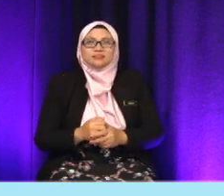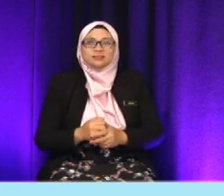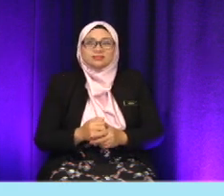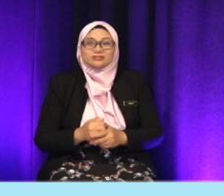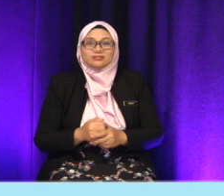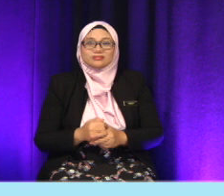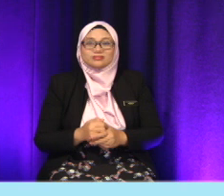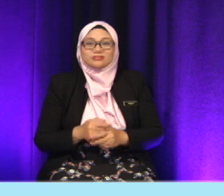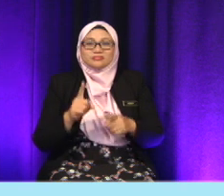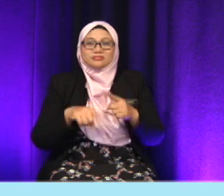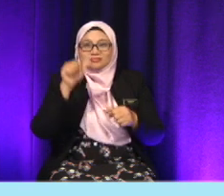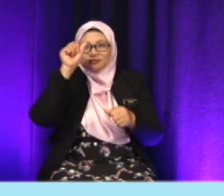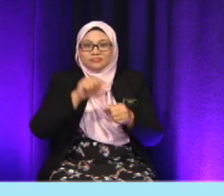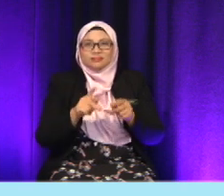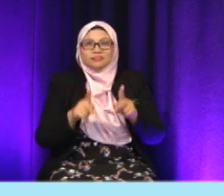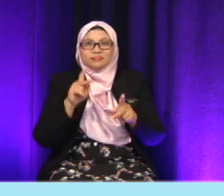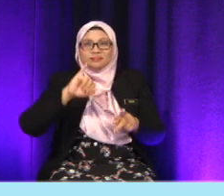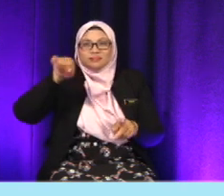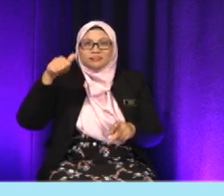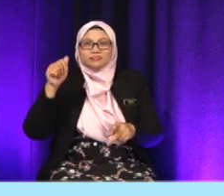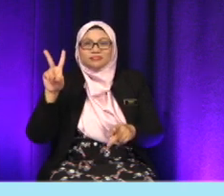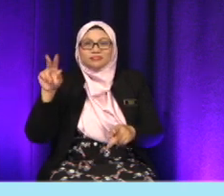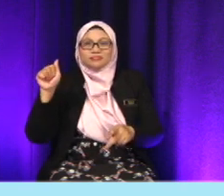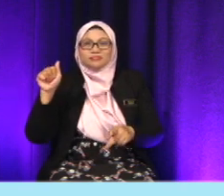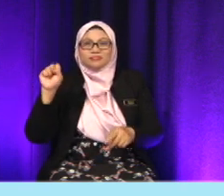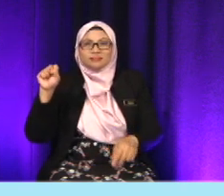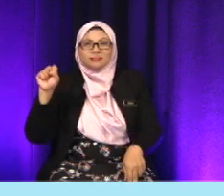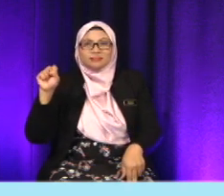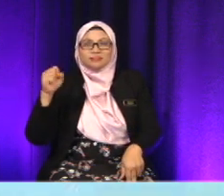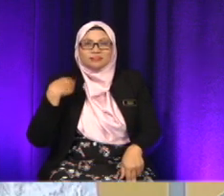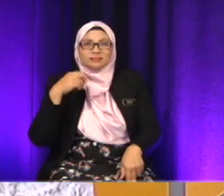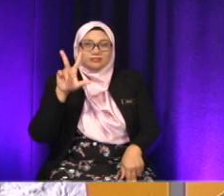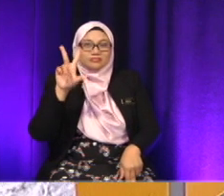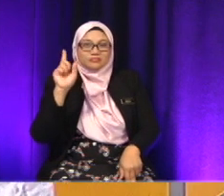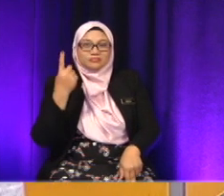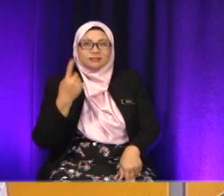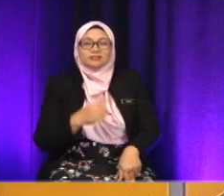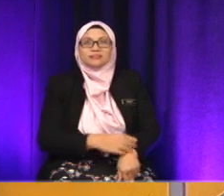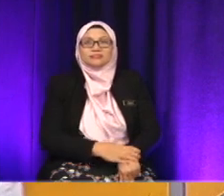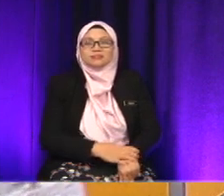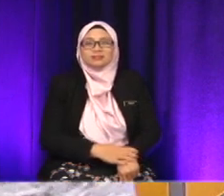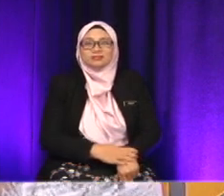tapi ingat kalau zaman sekarang ada tiga tadi numbuhin